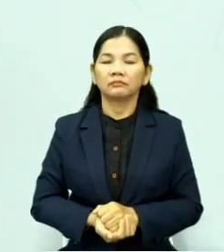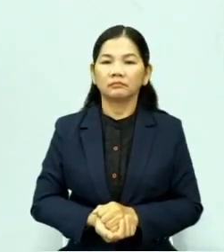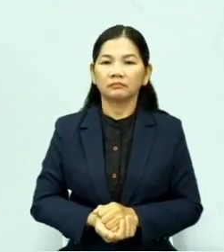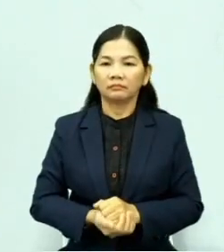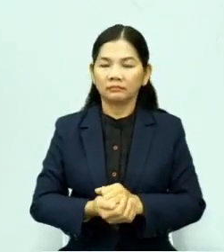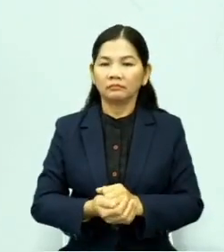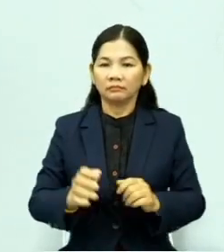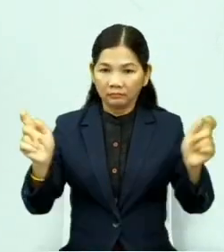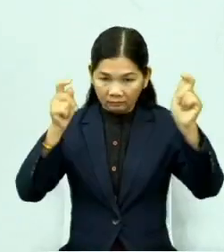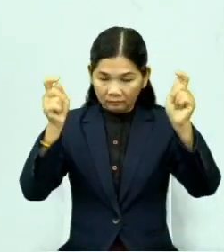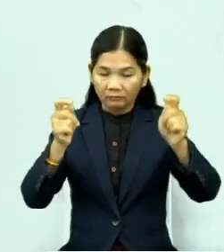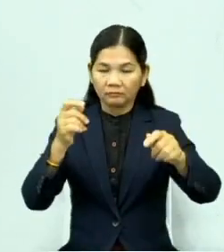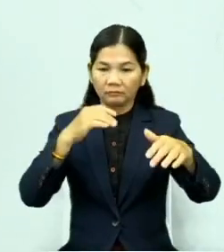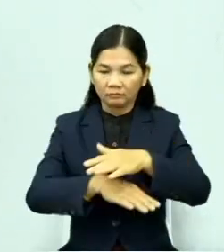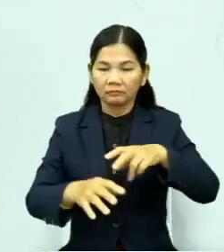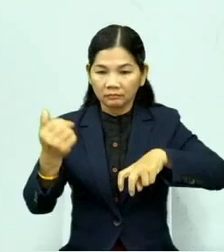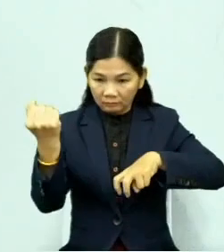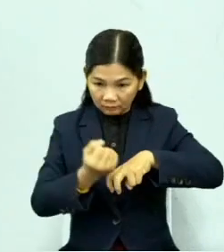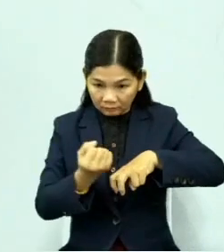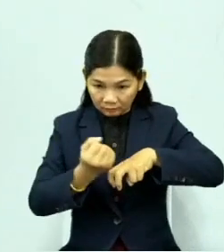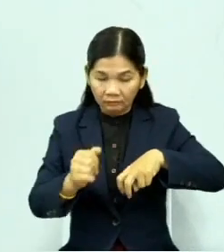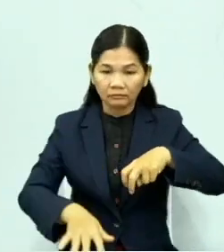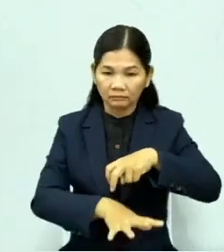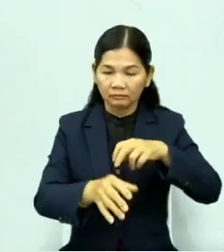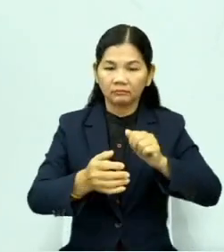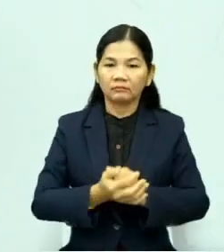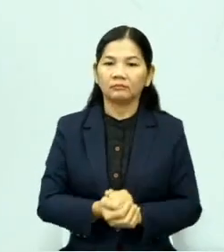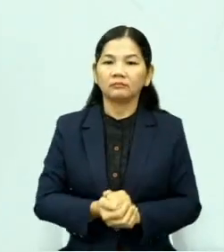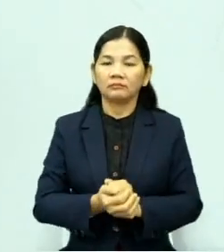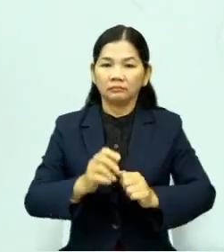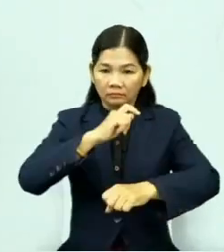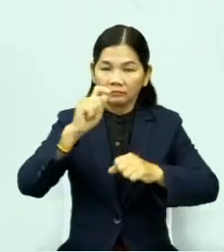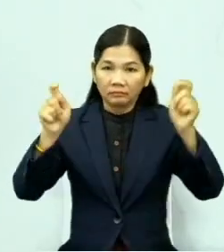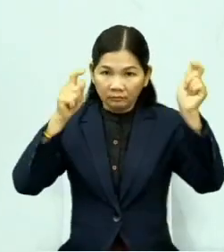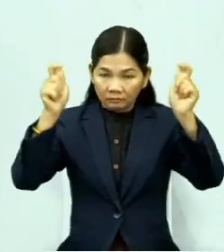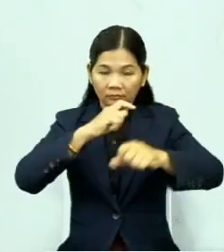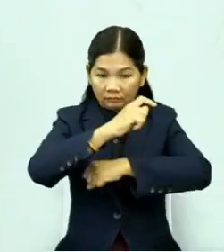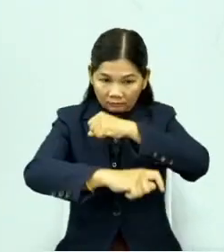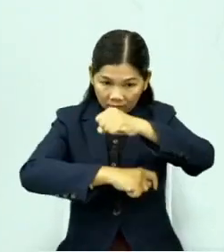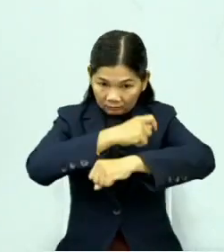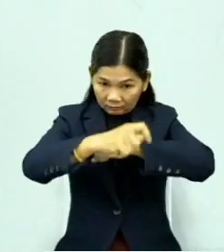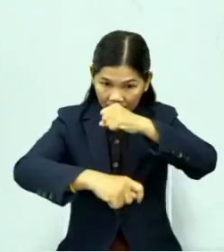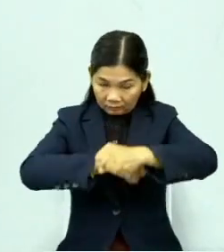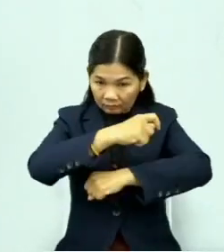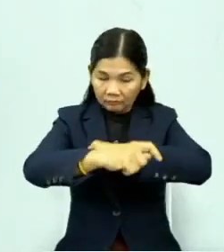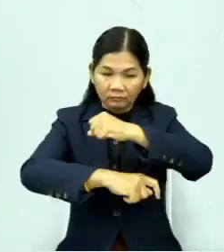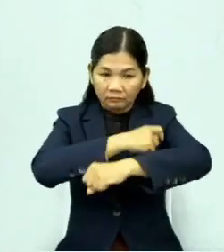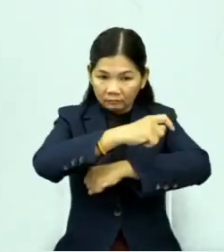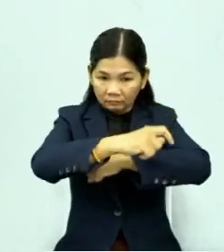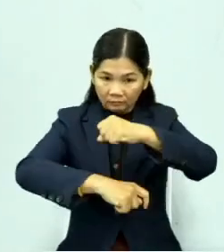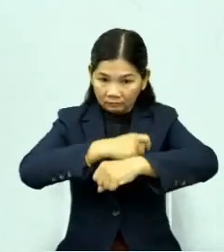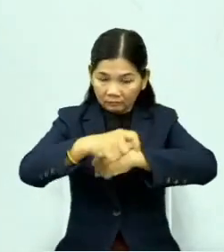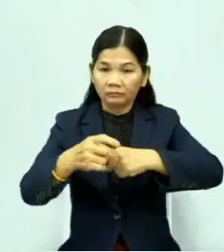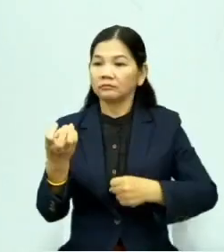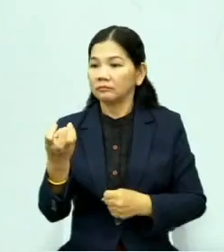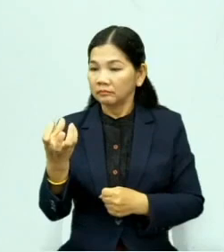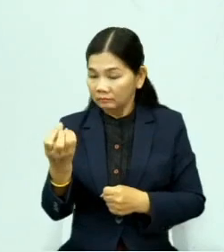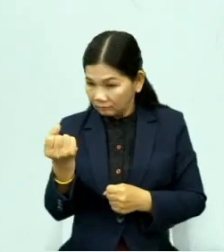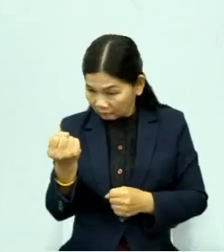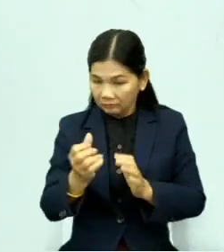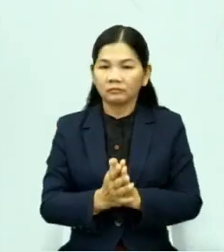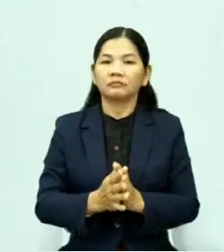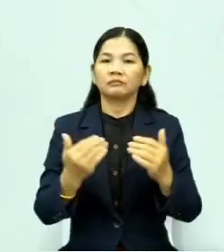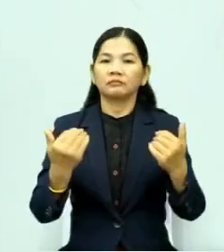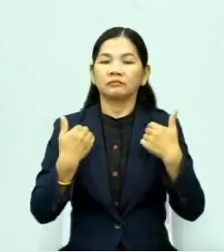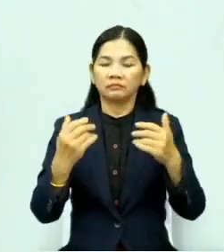chấu chấm chả bún với tiết con chả bún chôm chả miên với thịt bún ấy tiết con chả miên bún cá